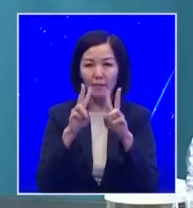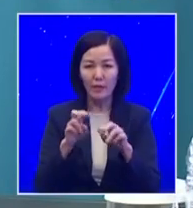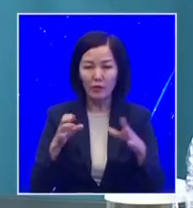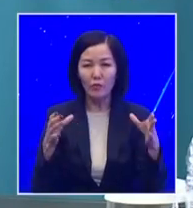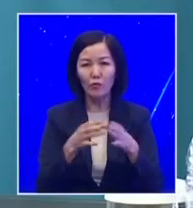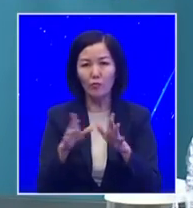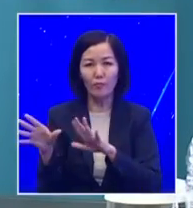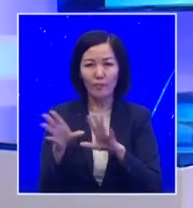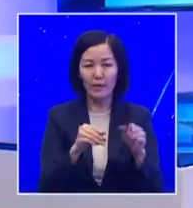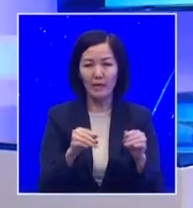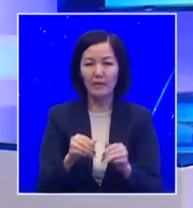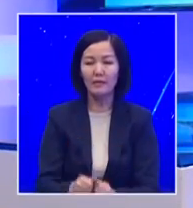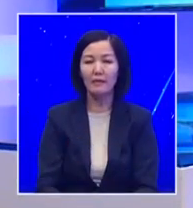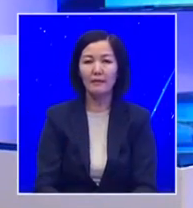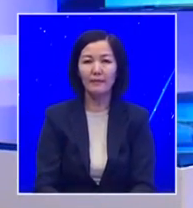дела.